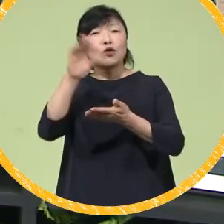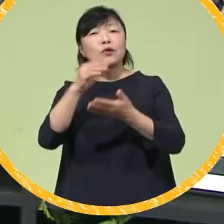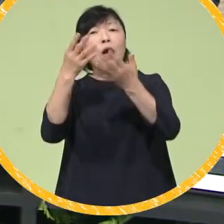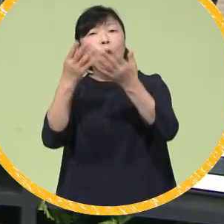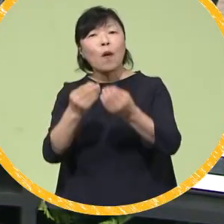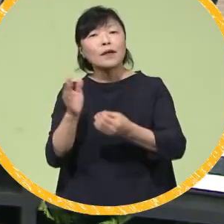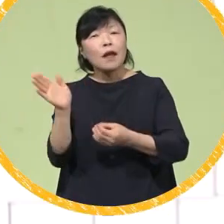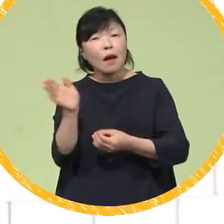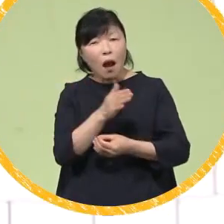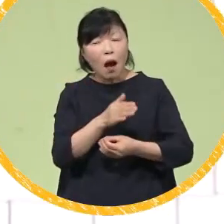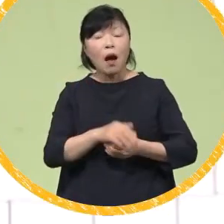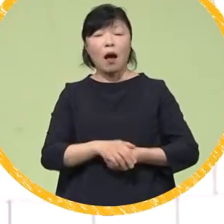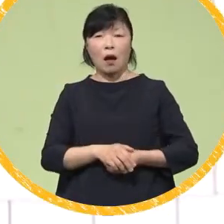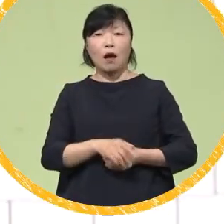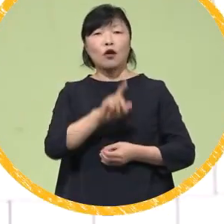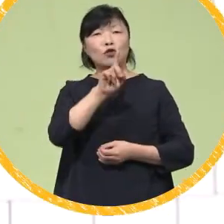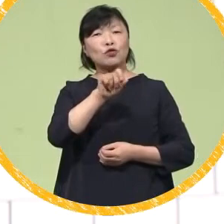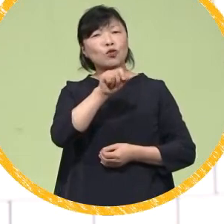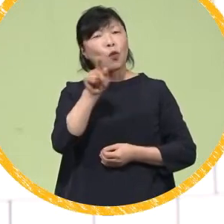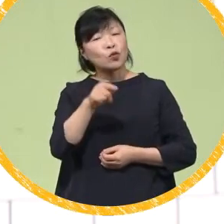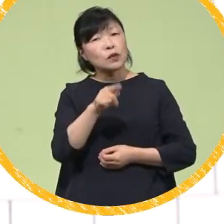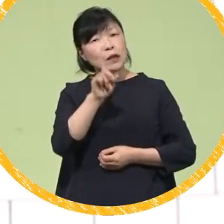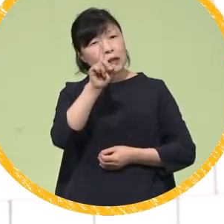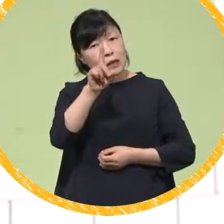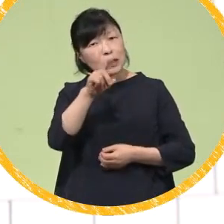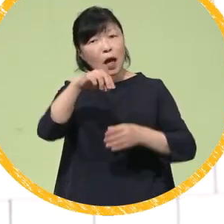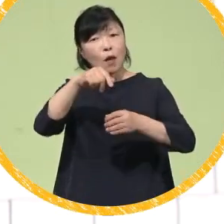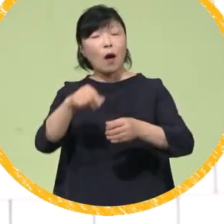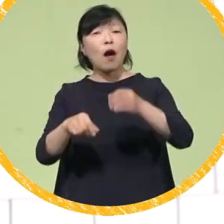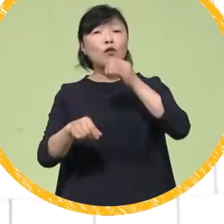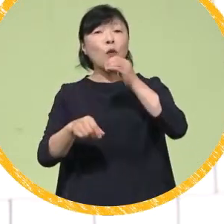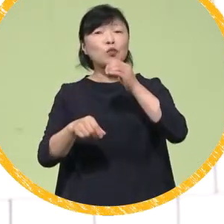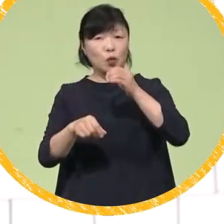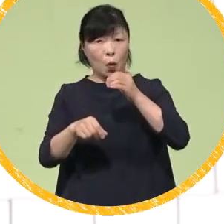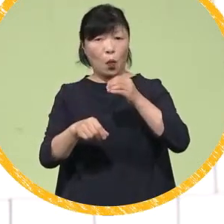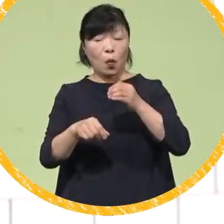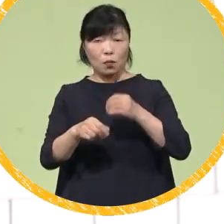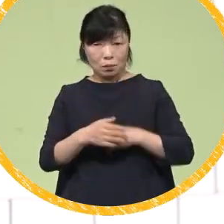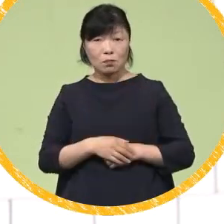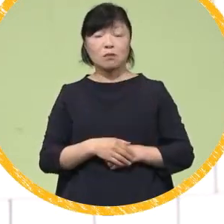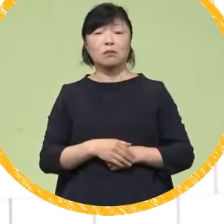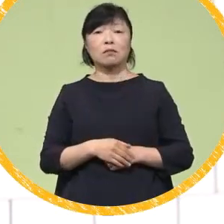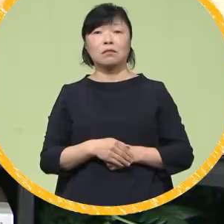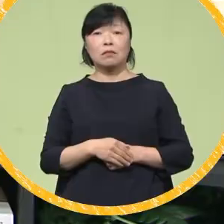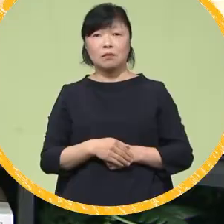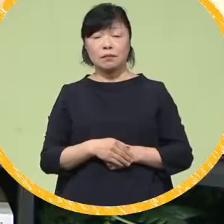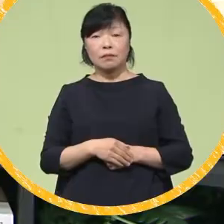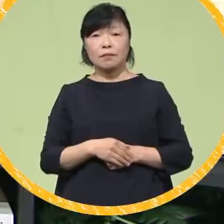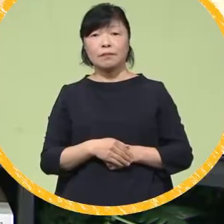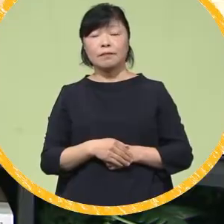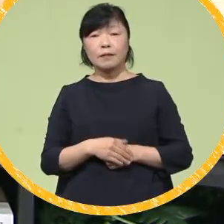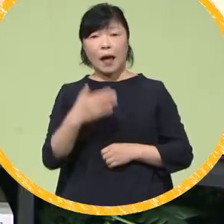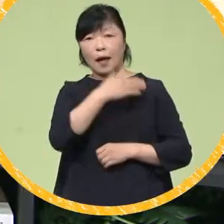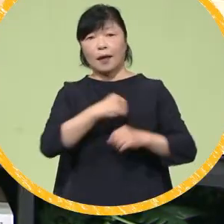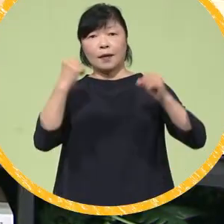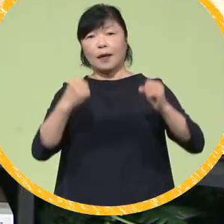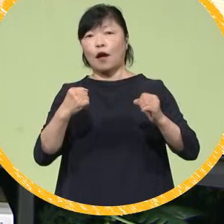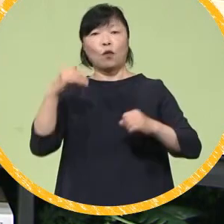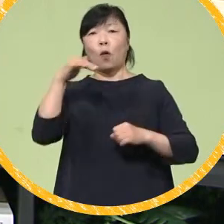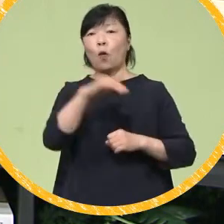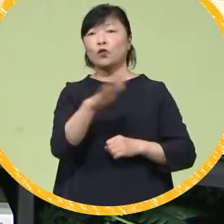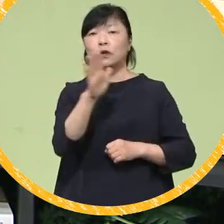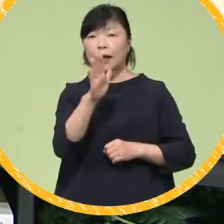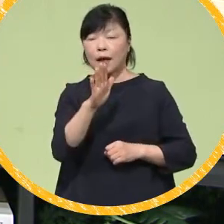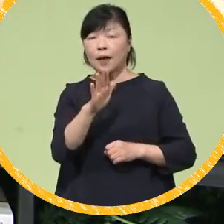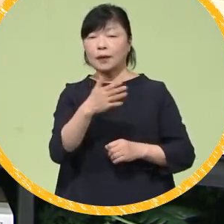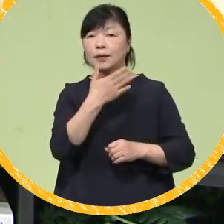から特になんですけど、もう15分に1回くらいはちょっと口に含むようにしてます ね、 はい、大事ですよね。とにかく体力を落とさないことも大事